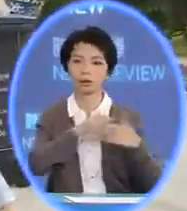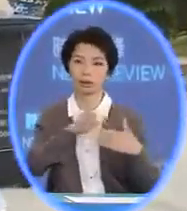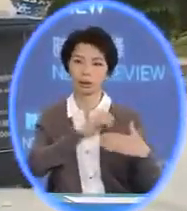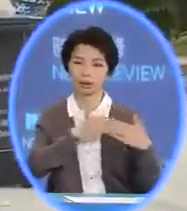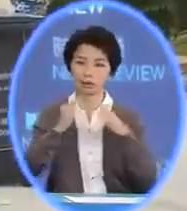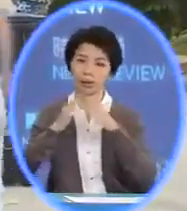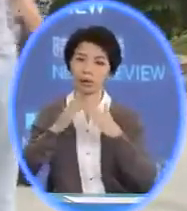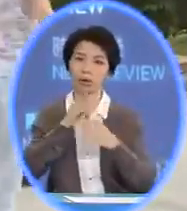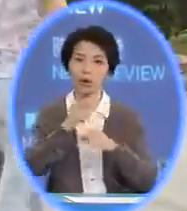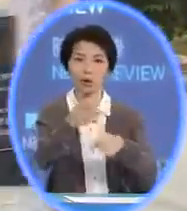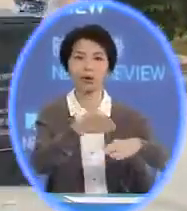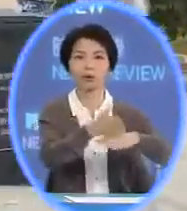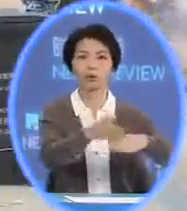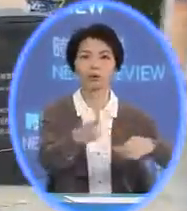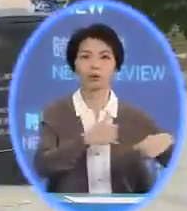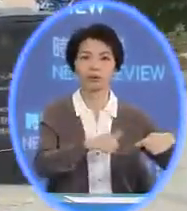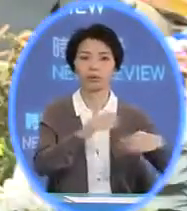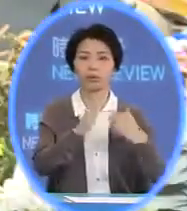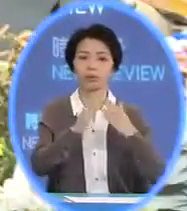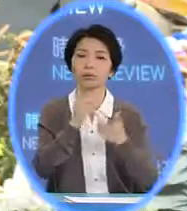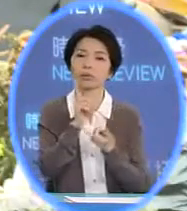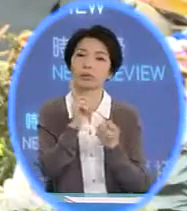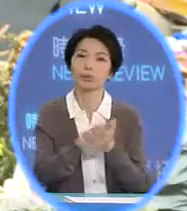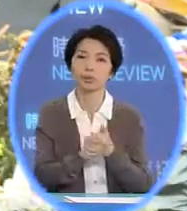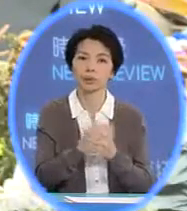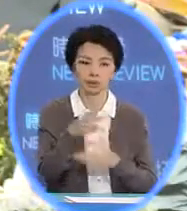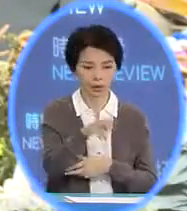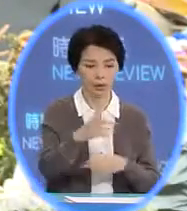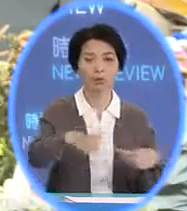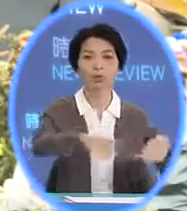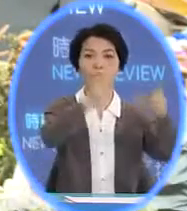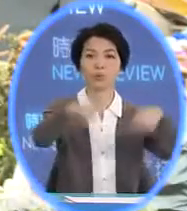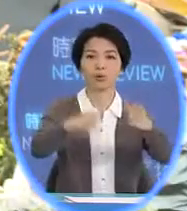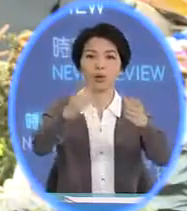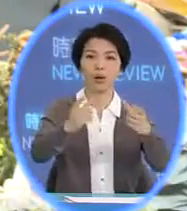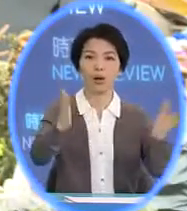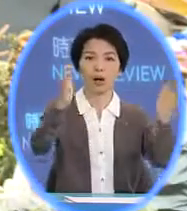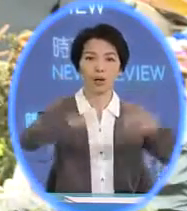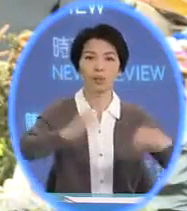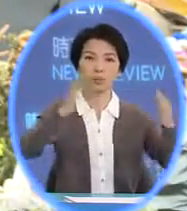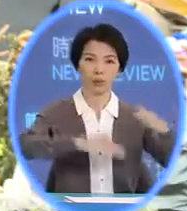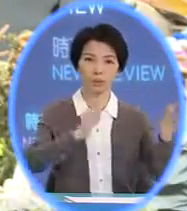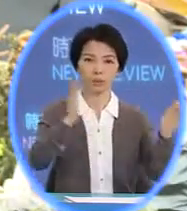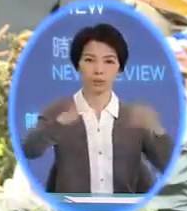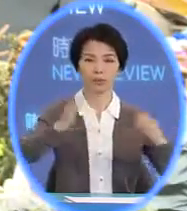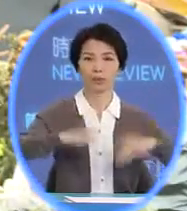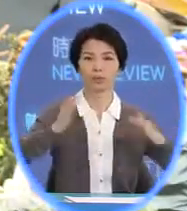我自己又係，我鋸舊木翻屋企，我又唔知之後點處理。 成日都對住啲樹，咁突然間一下子冧曬。咁有時都覺